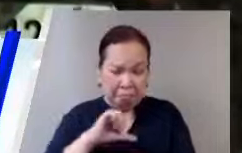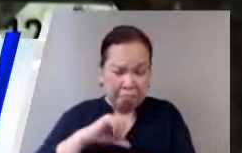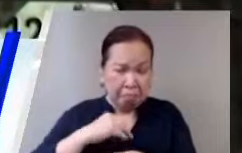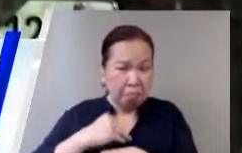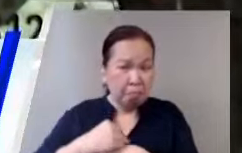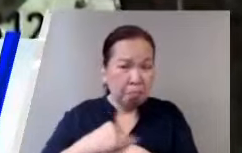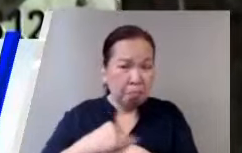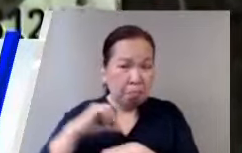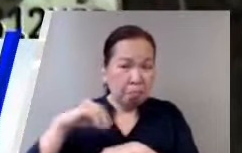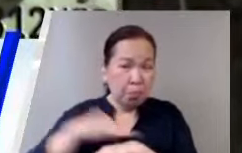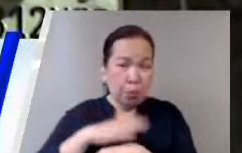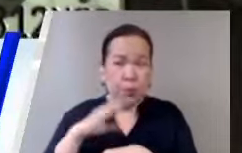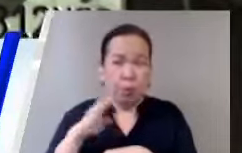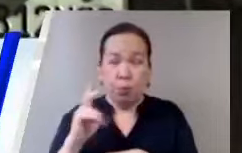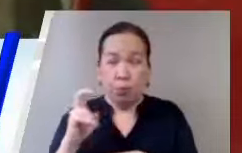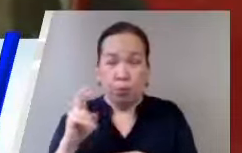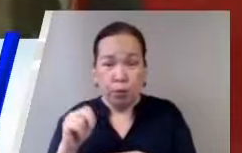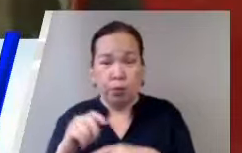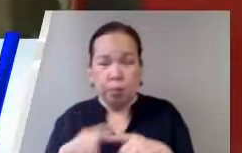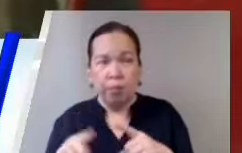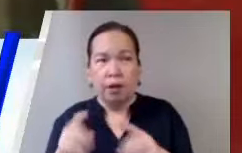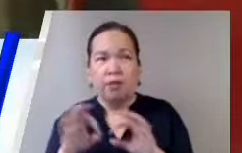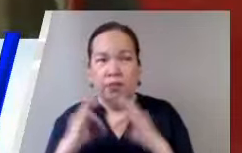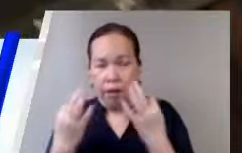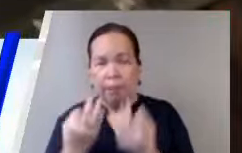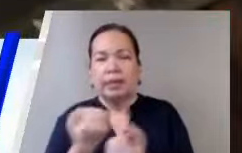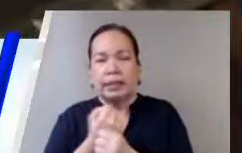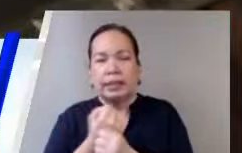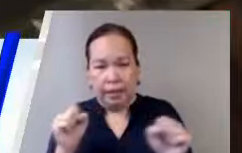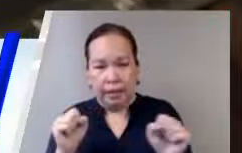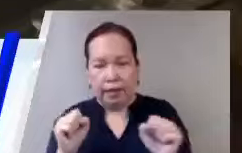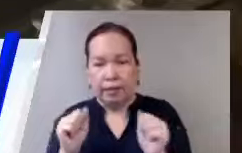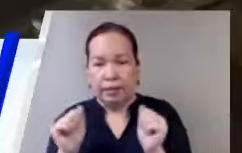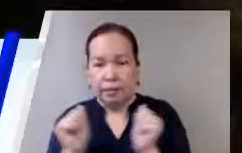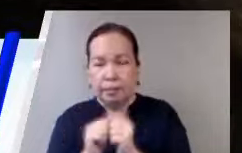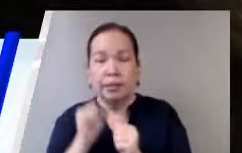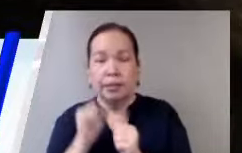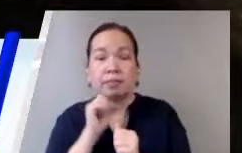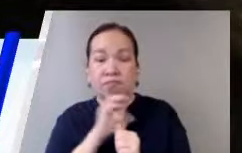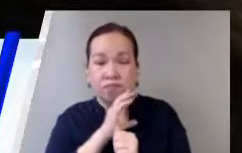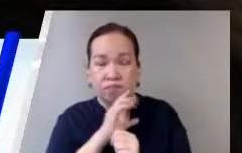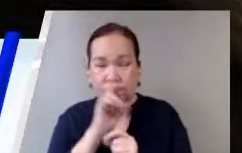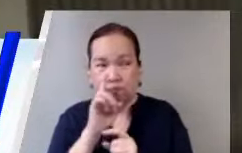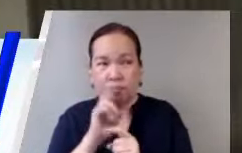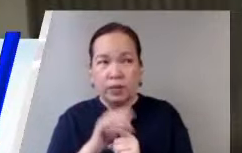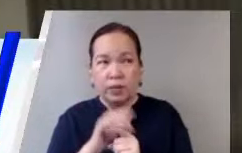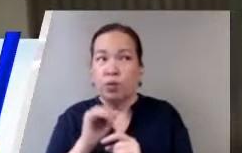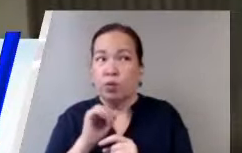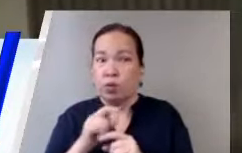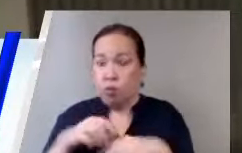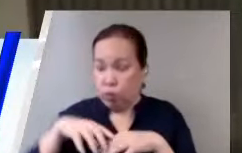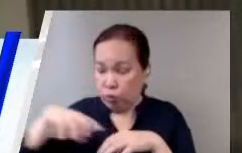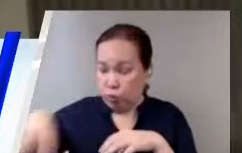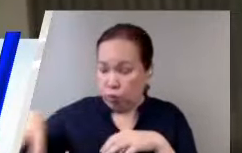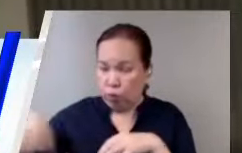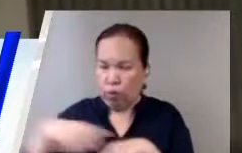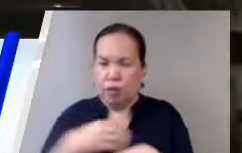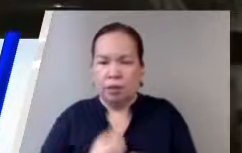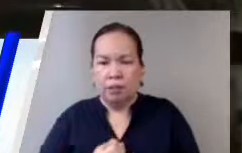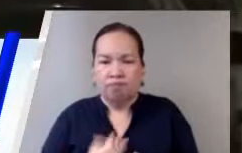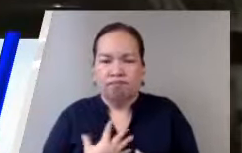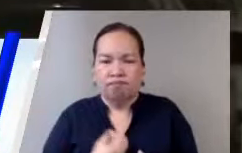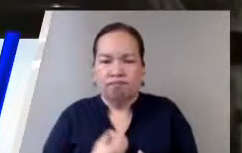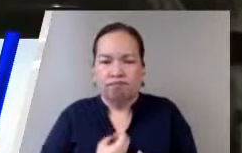galang kabilang ang isang senior citizen. Nerbiyos at takot daw ang naramdaman ng mga residenteng nakatira sa tabi ng nasunog na